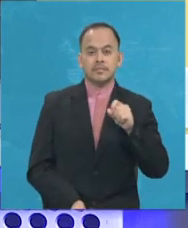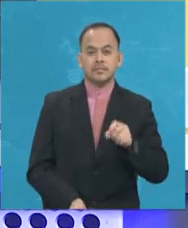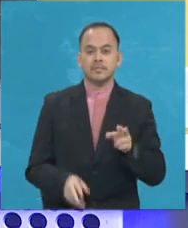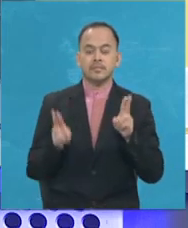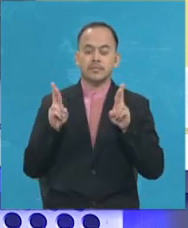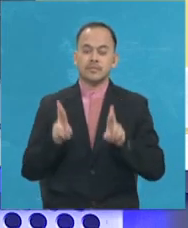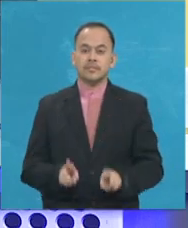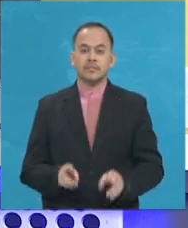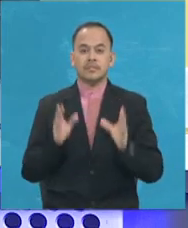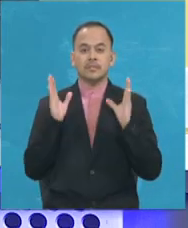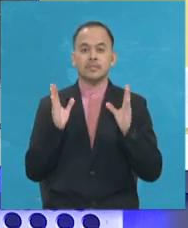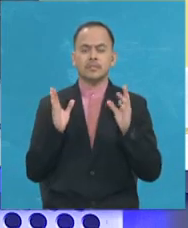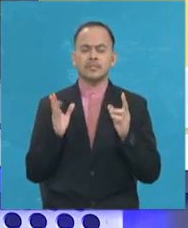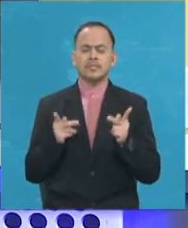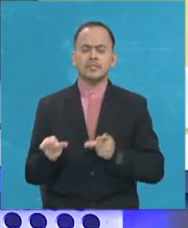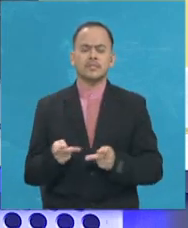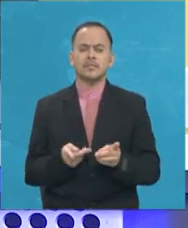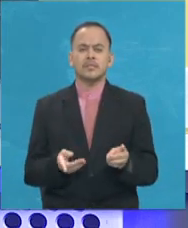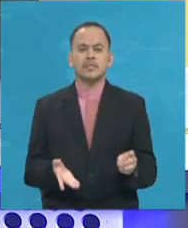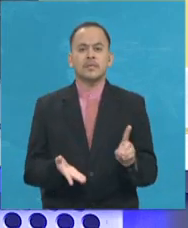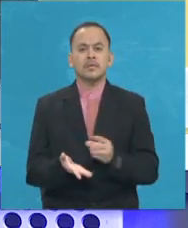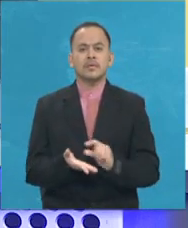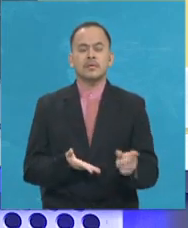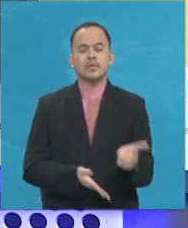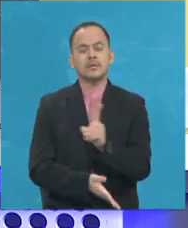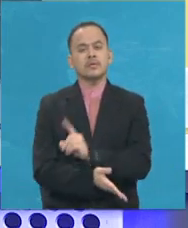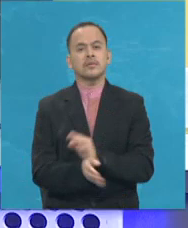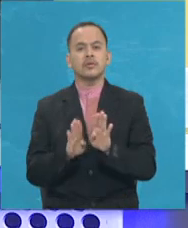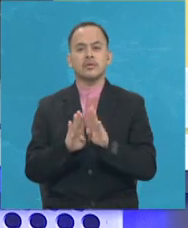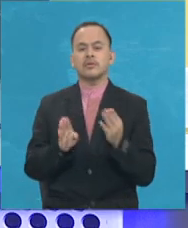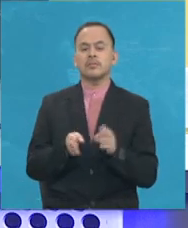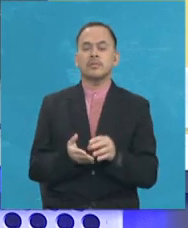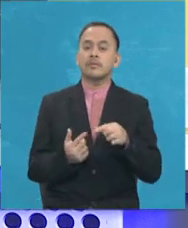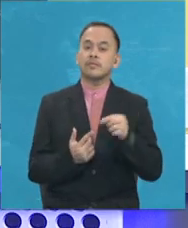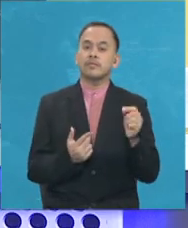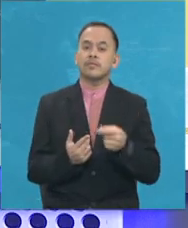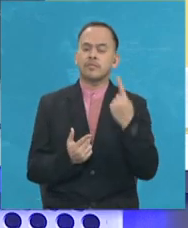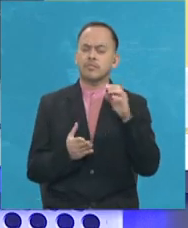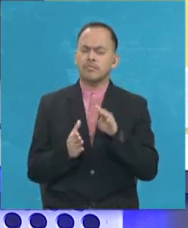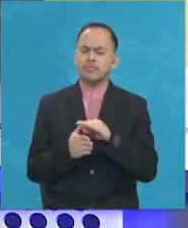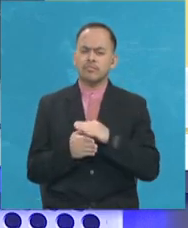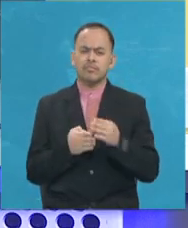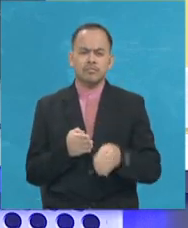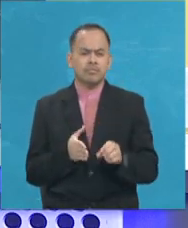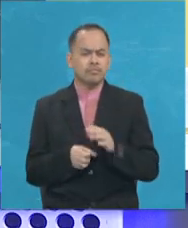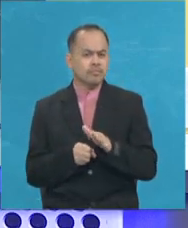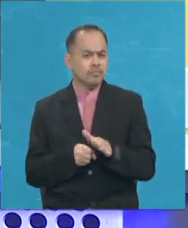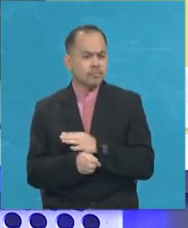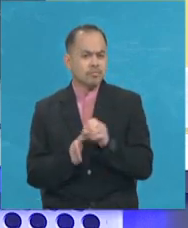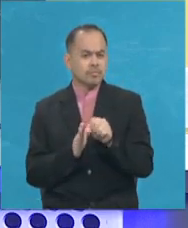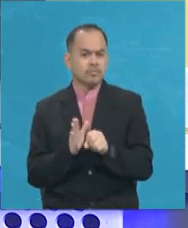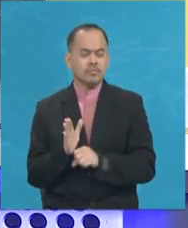negara Brunei Darussalam dalam penikmatan bergaji hari dan openboard yang memenuhi syarat untuk diserapkan kedalam perhitungan